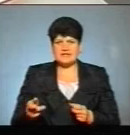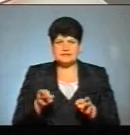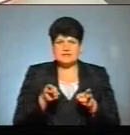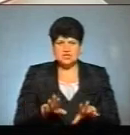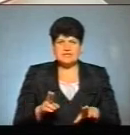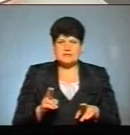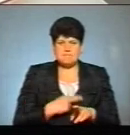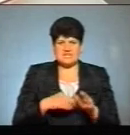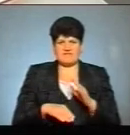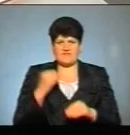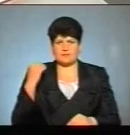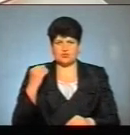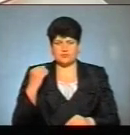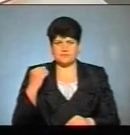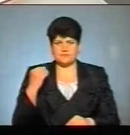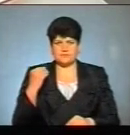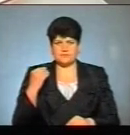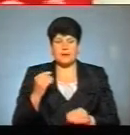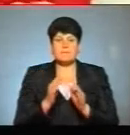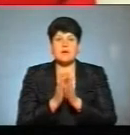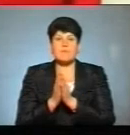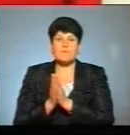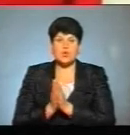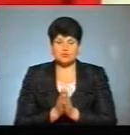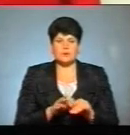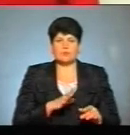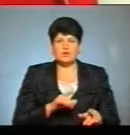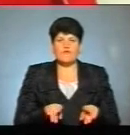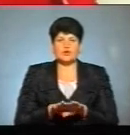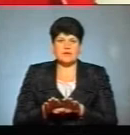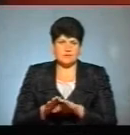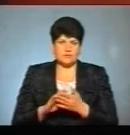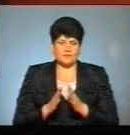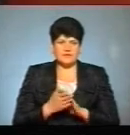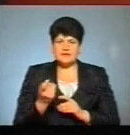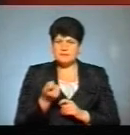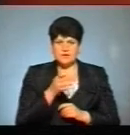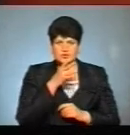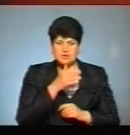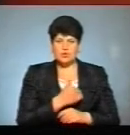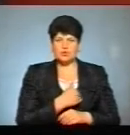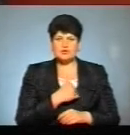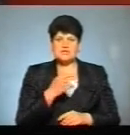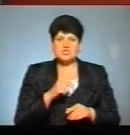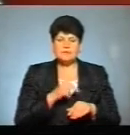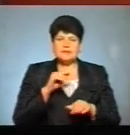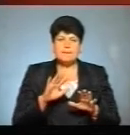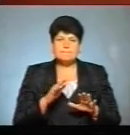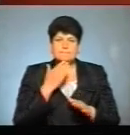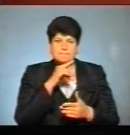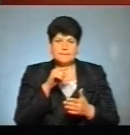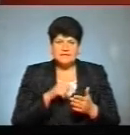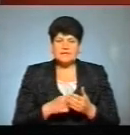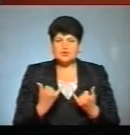лишитися без вибору? Ми просимо, щоб ми були в однакових умовах. В нас зовсім мало часу, але так. Ще хочеться зачепити момент, який